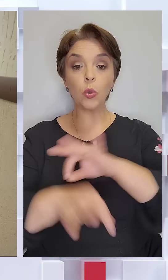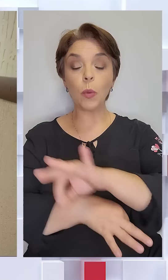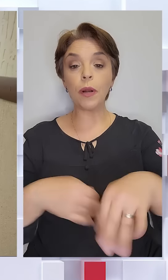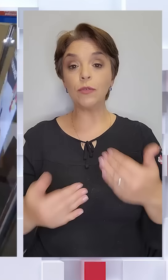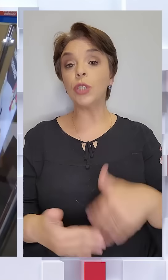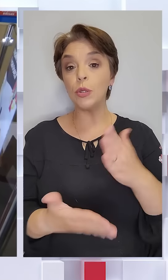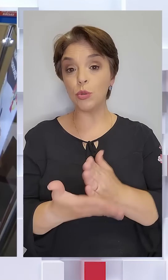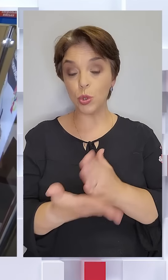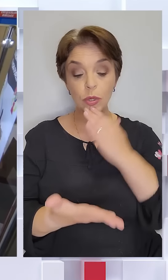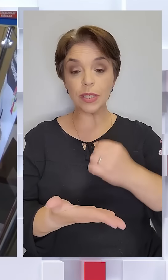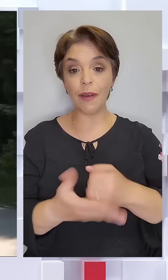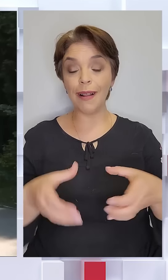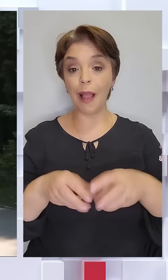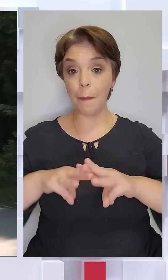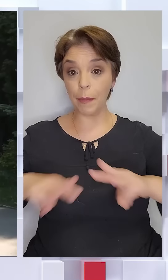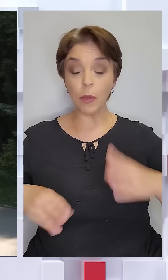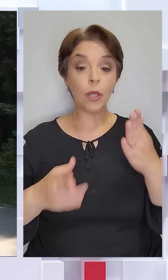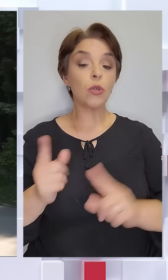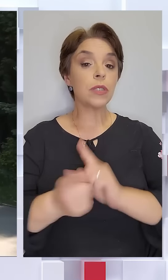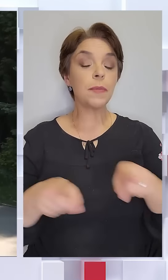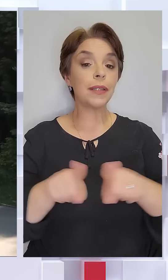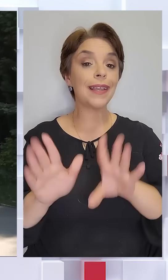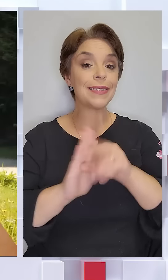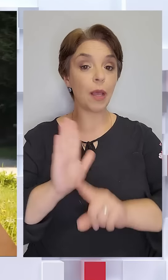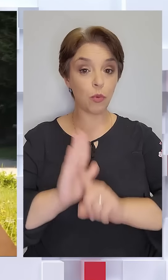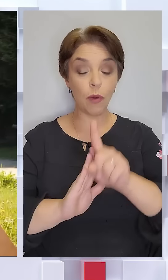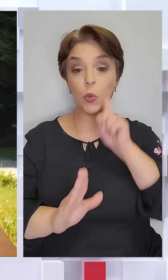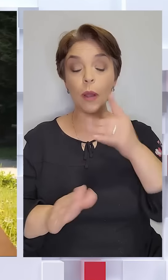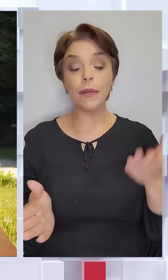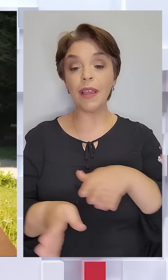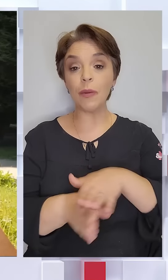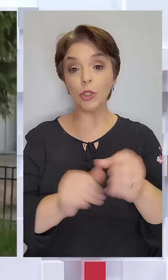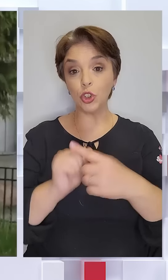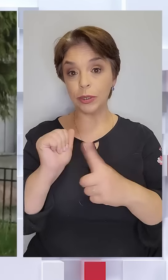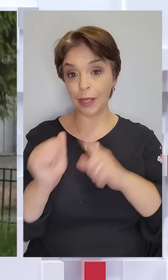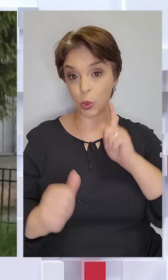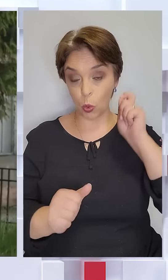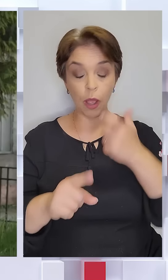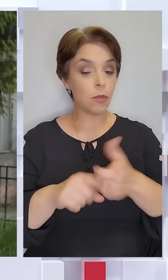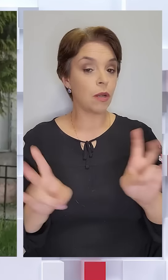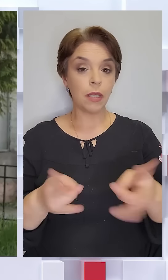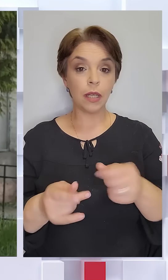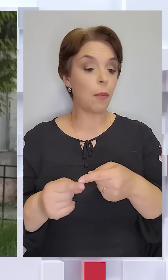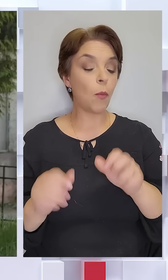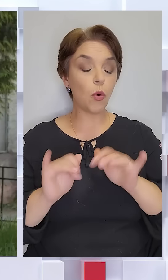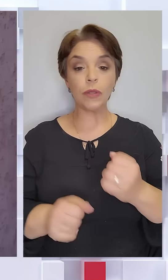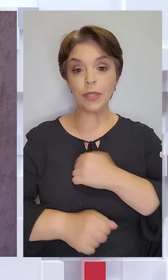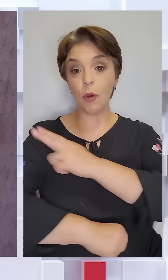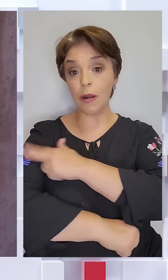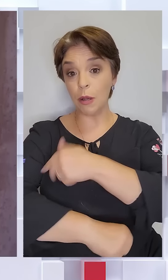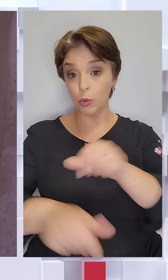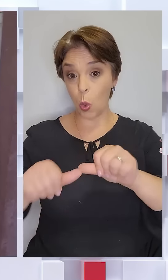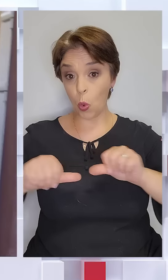вже існує і схвалений Кабміном. Якщо зміни таки запровадять, юнакам, яким виповнилося 16, більше не треба буде проходити